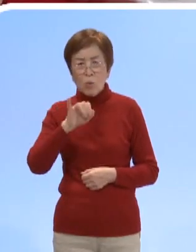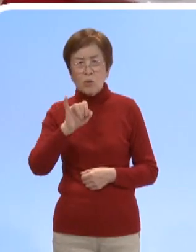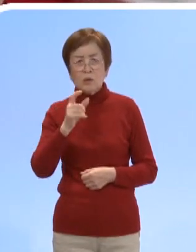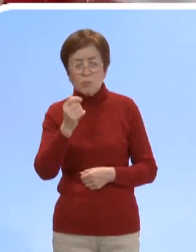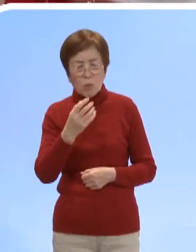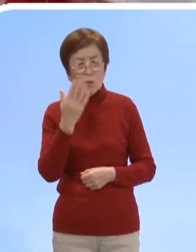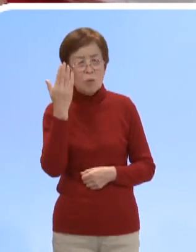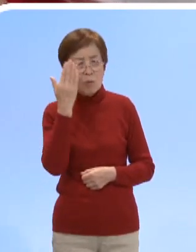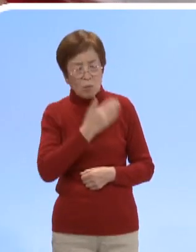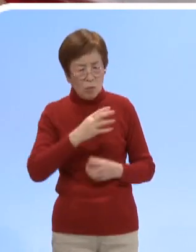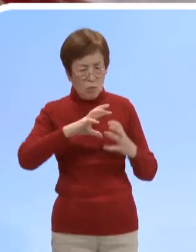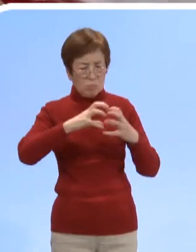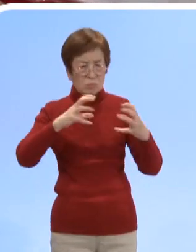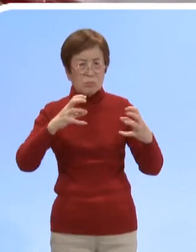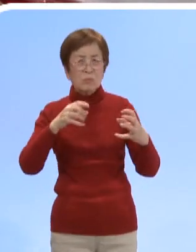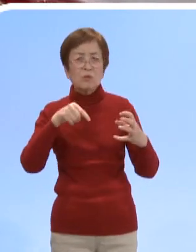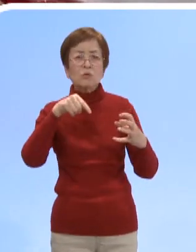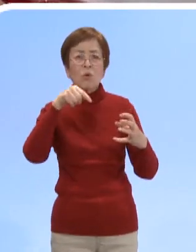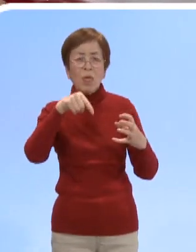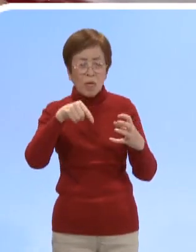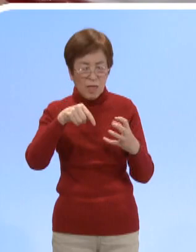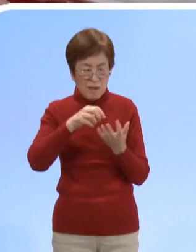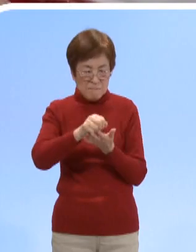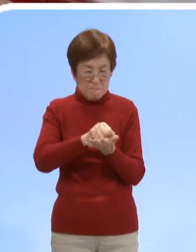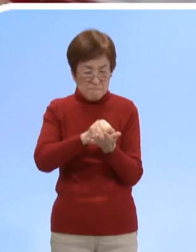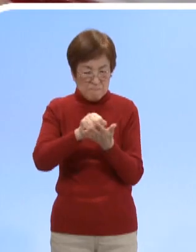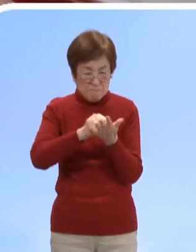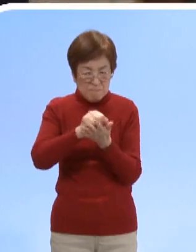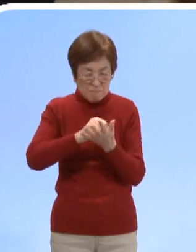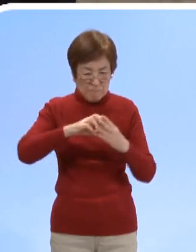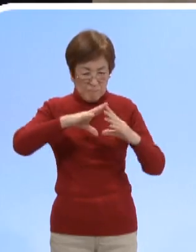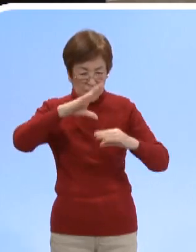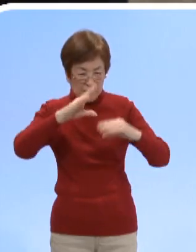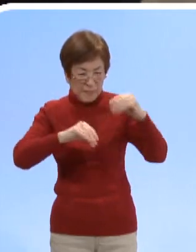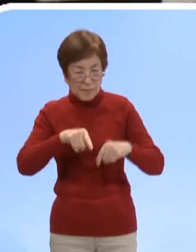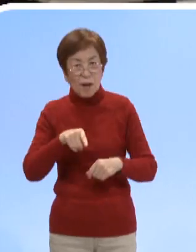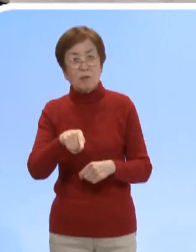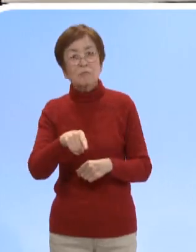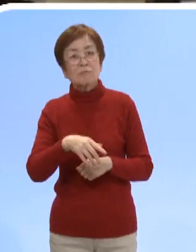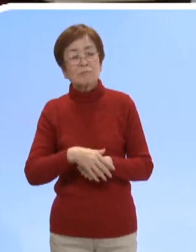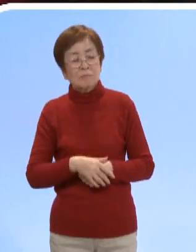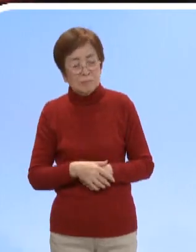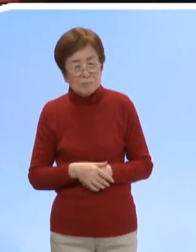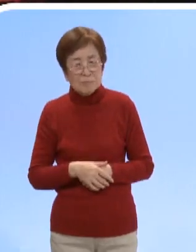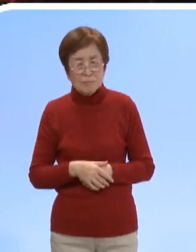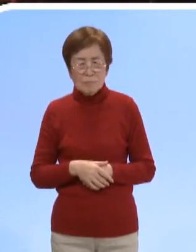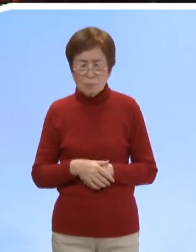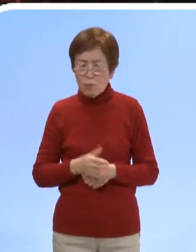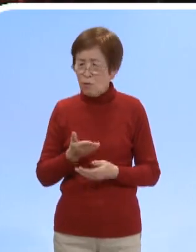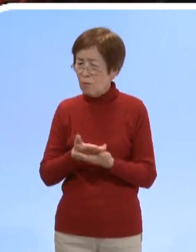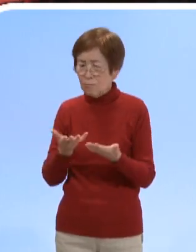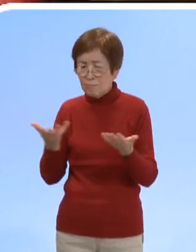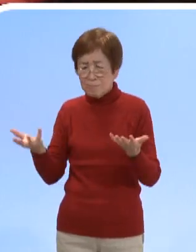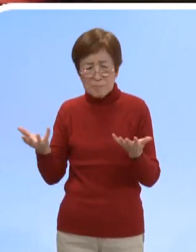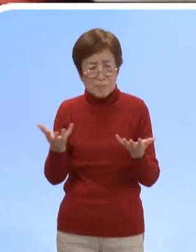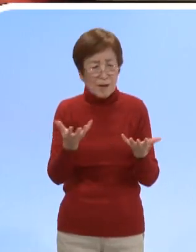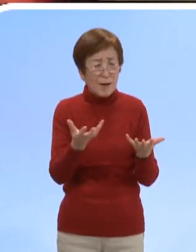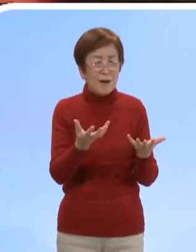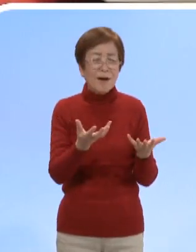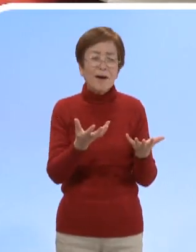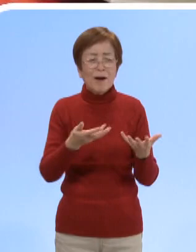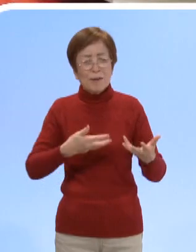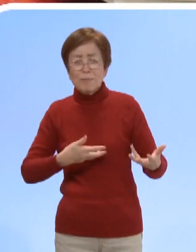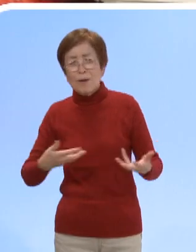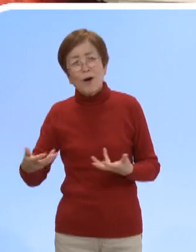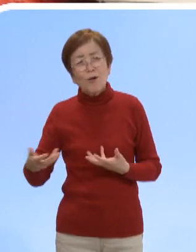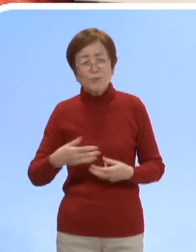んなんなんや。 山の芋。 いやー、 わー、いろいろちょっとお土産迷うね。 黒豆いっぱい。 ケーキ